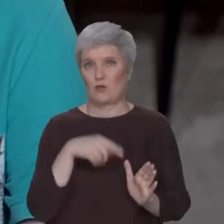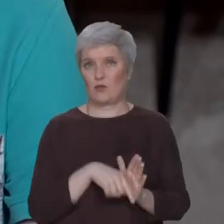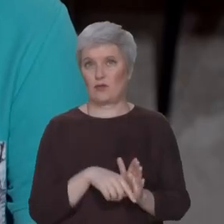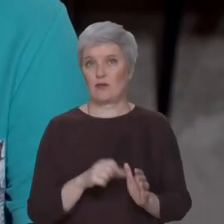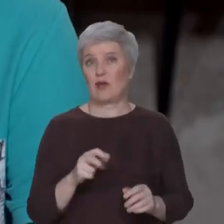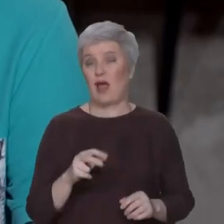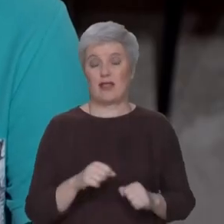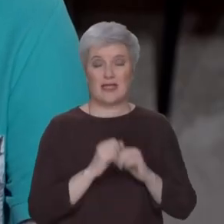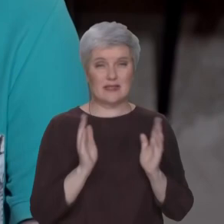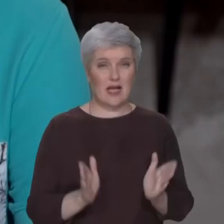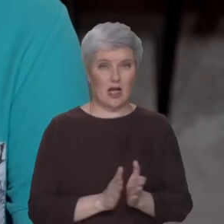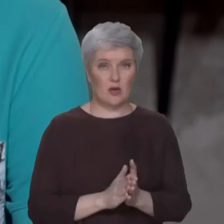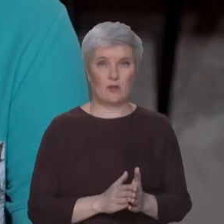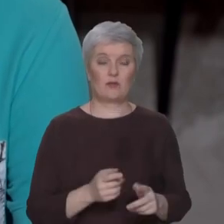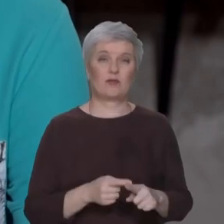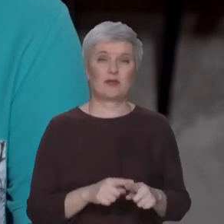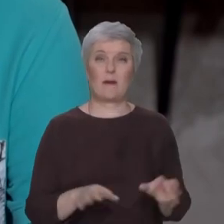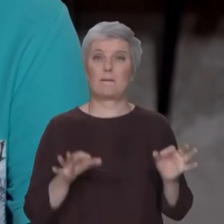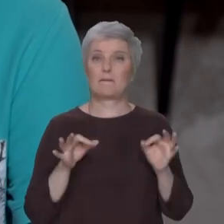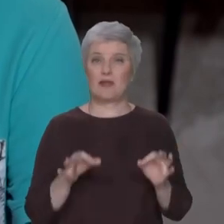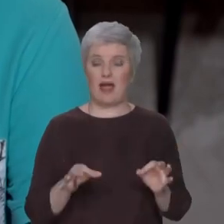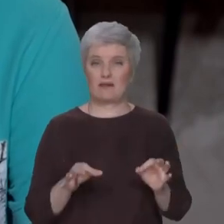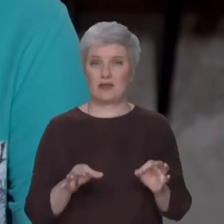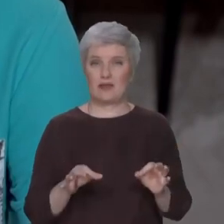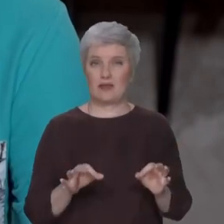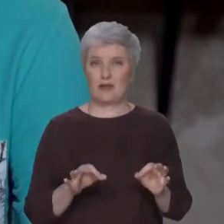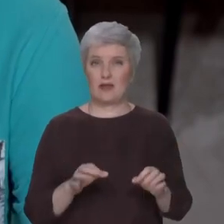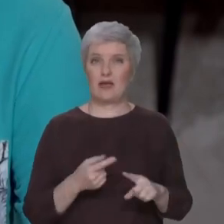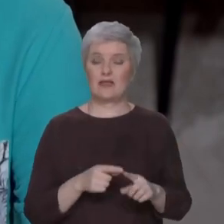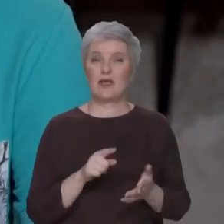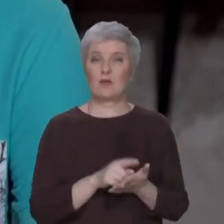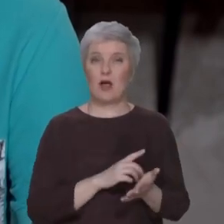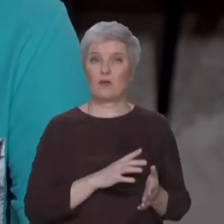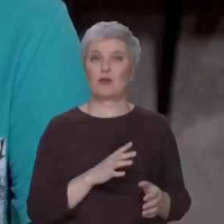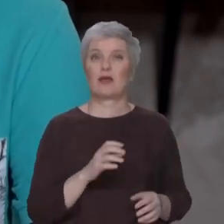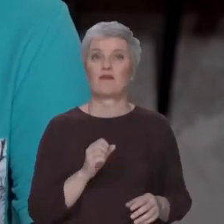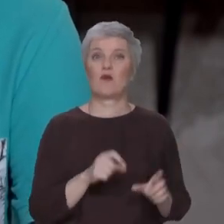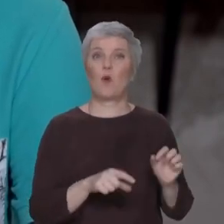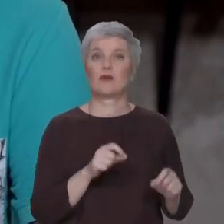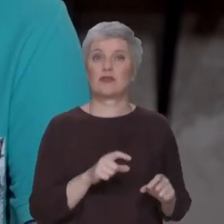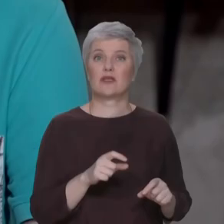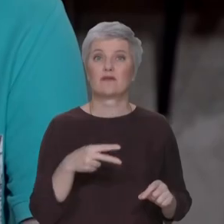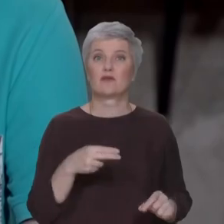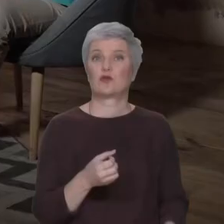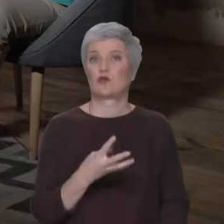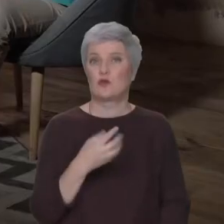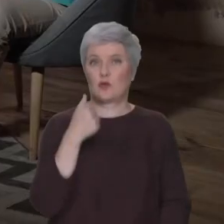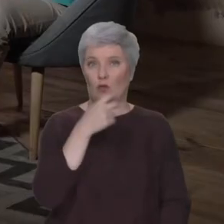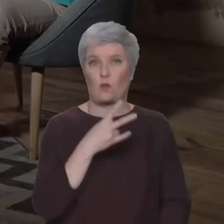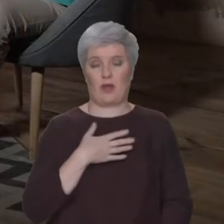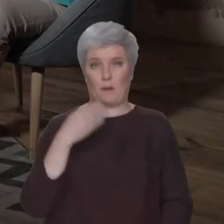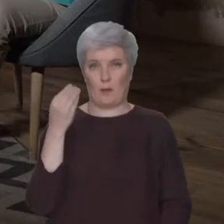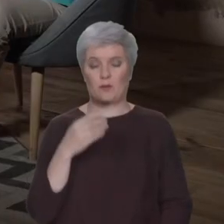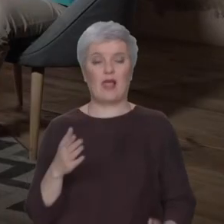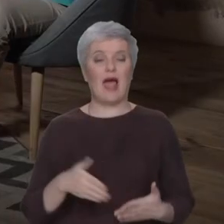Але загалом це правильна історія, і вона повинна бути зробленою ще там десь восени 2014 року, на мій погляд. Ну от